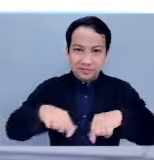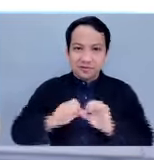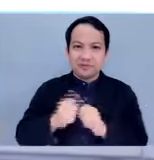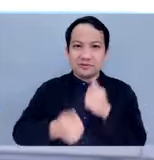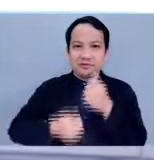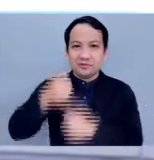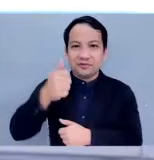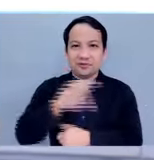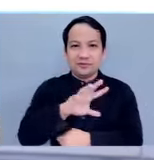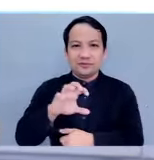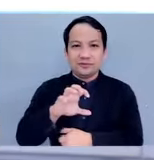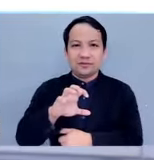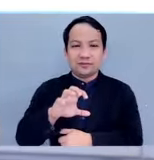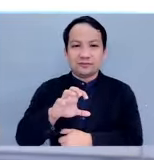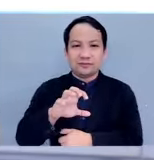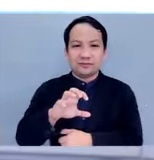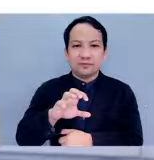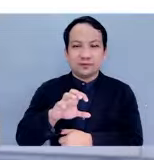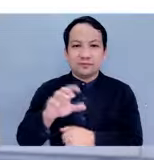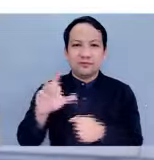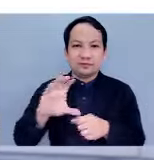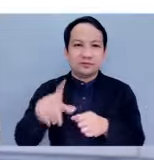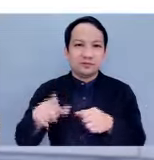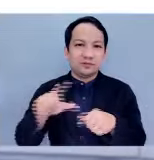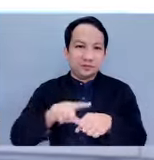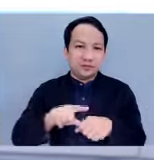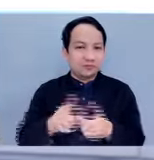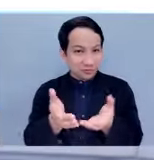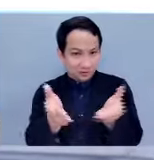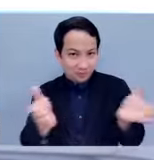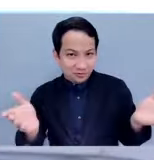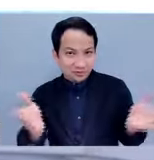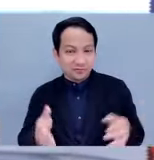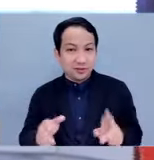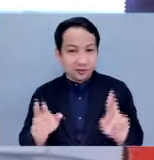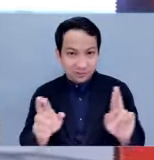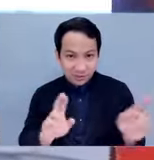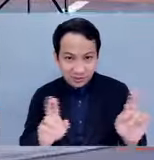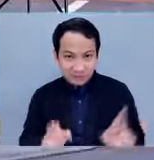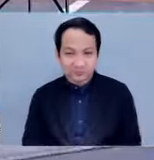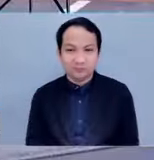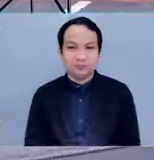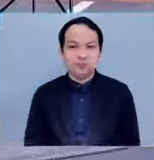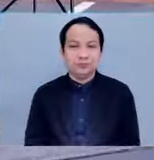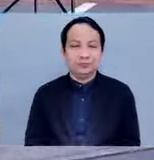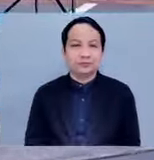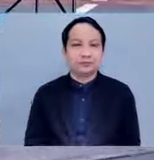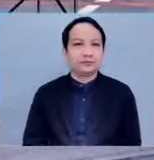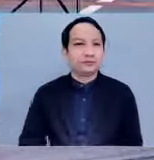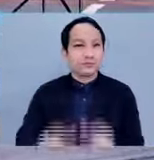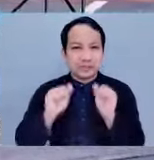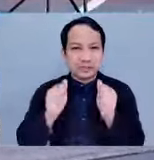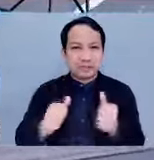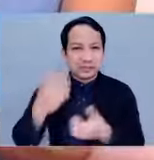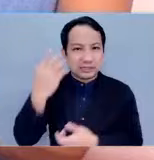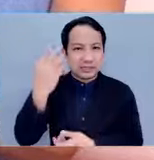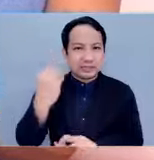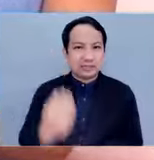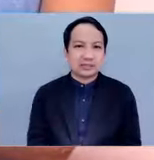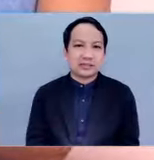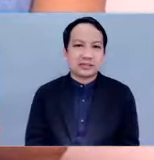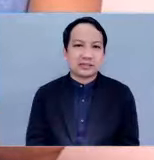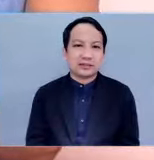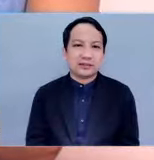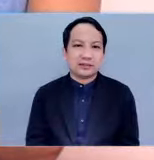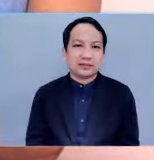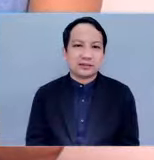ng 500 pesos worth of love. Kaya kagumoka, ready na ba dyan? Go and one selfie na! Sino kaya